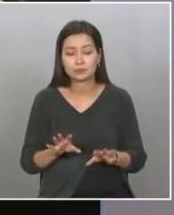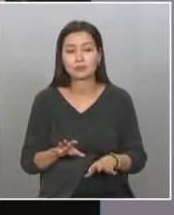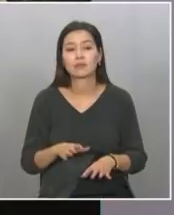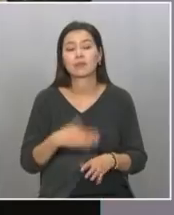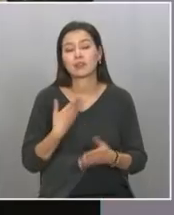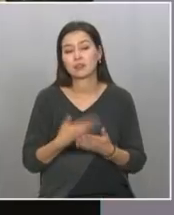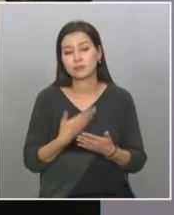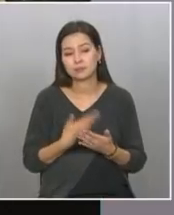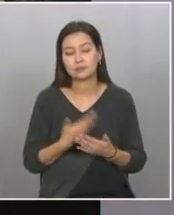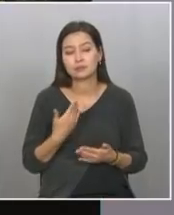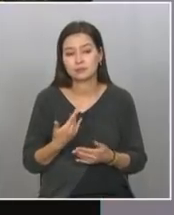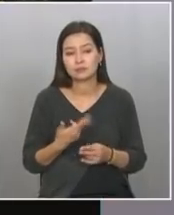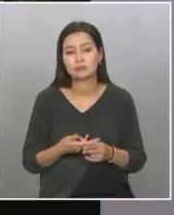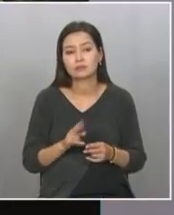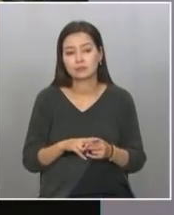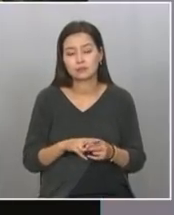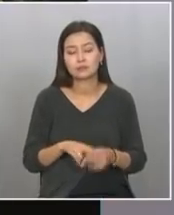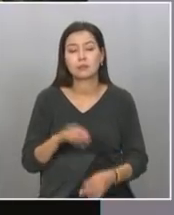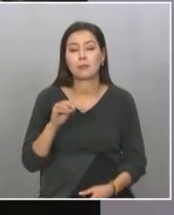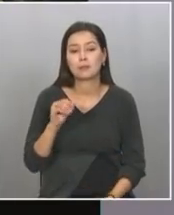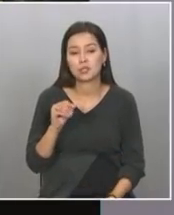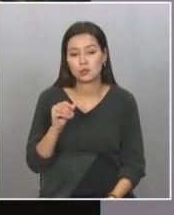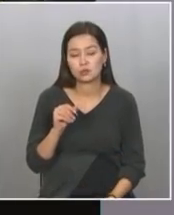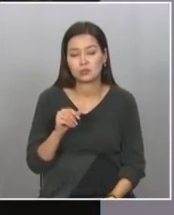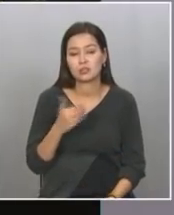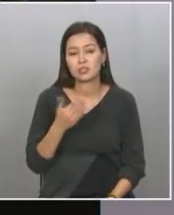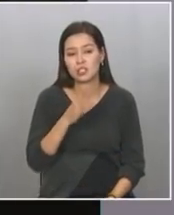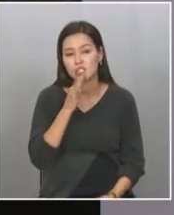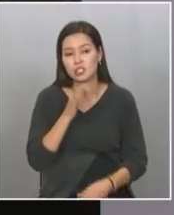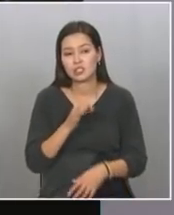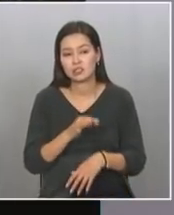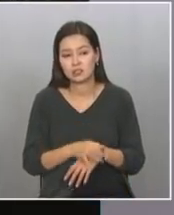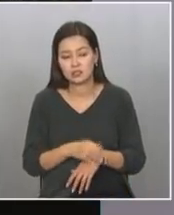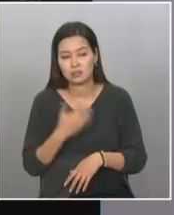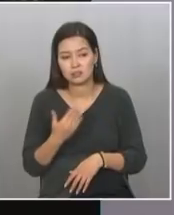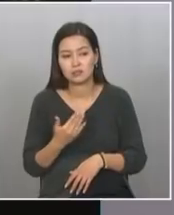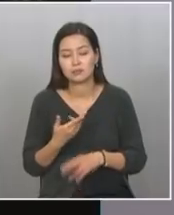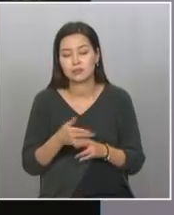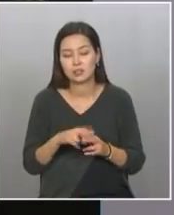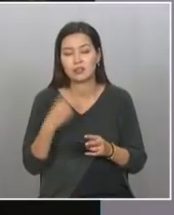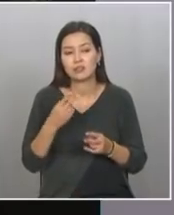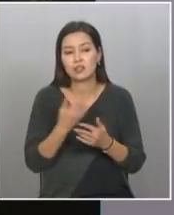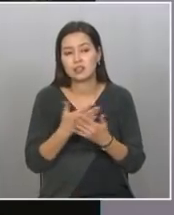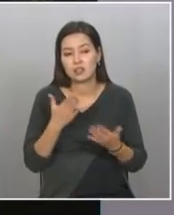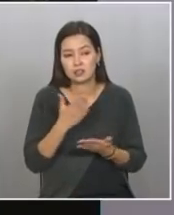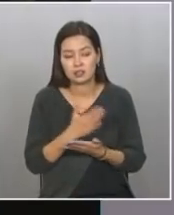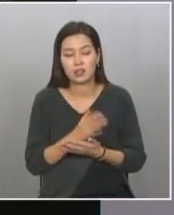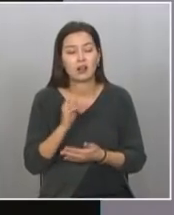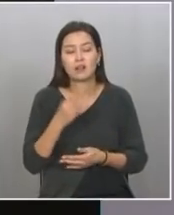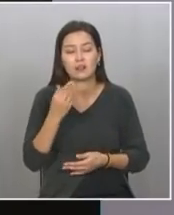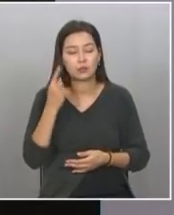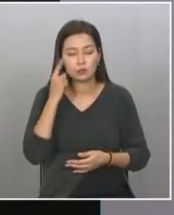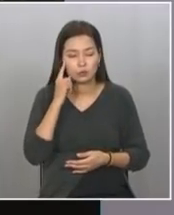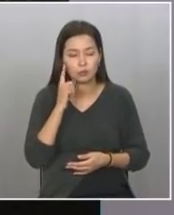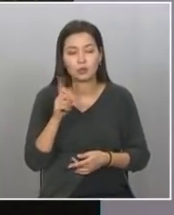Кроме водяных, ребята, были известны и песочные часы. Я думаю, многие из вас их видели. Как вы думаете, ребята,